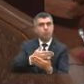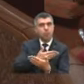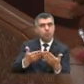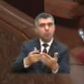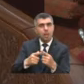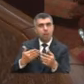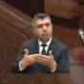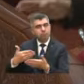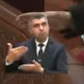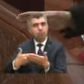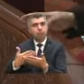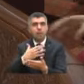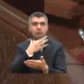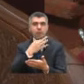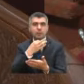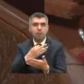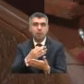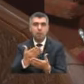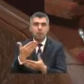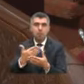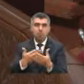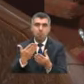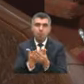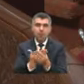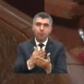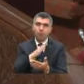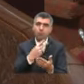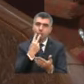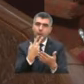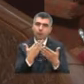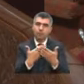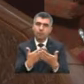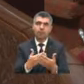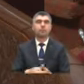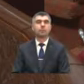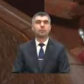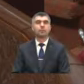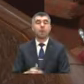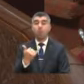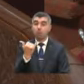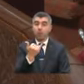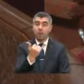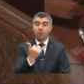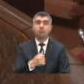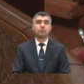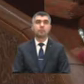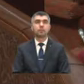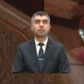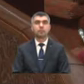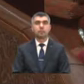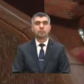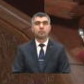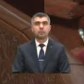يقضي المسائل ديالهم في تفقد ملفاتهم، وفي بالاضافه الى ذلك وهذا مهم ايضا فيما يتعلق